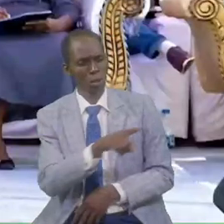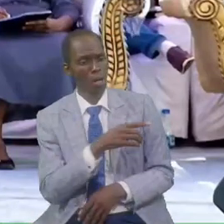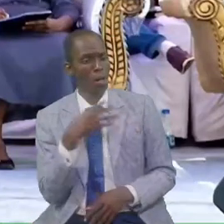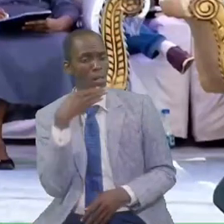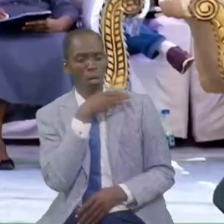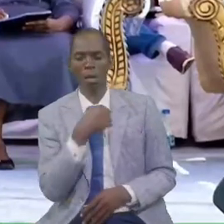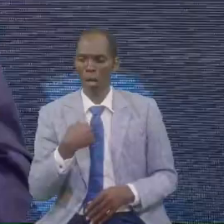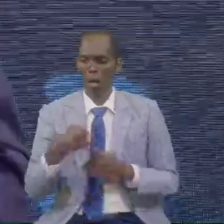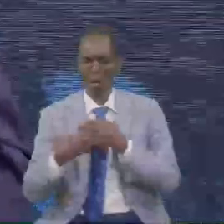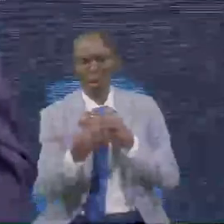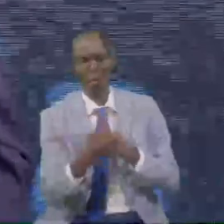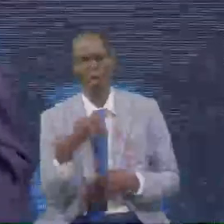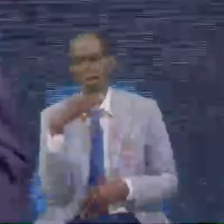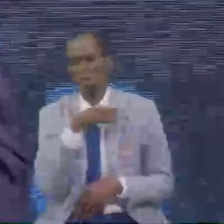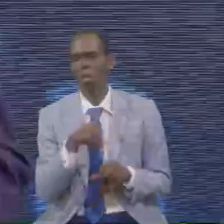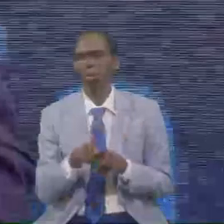Ils mentent, je mens.